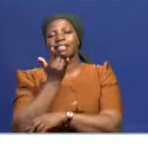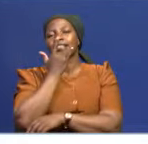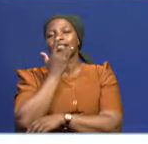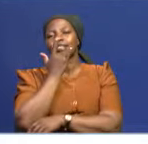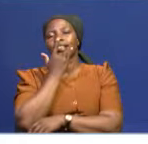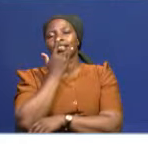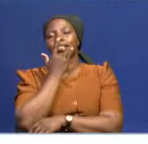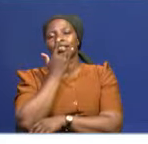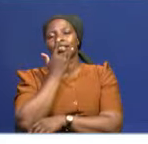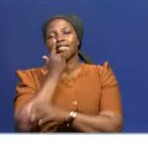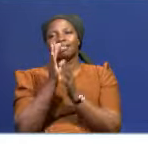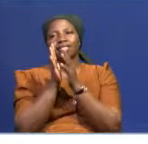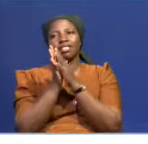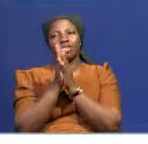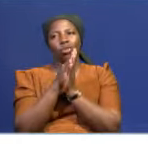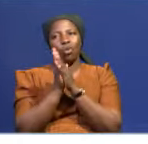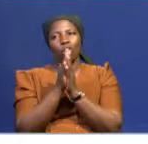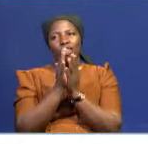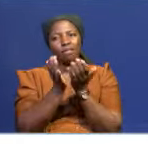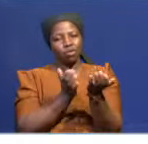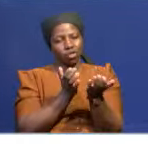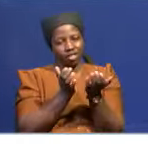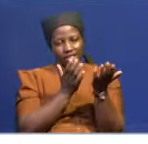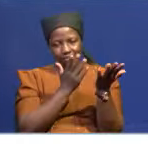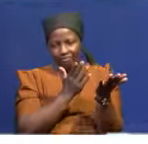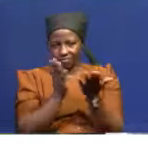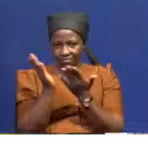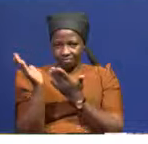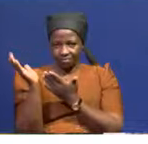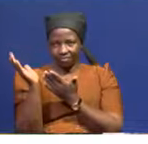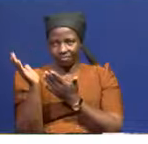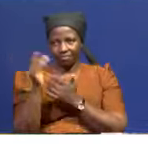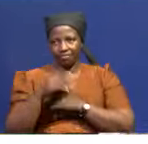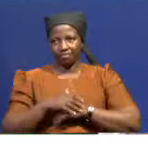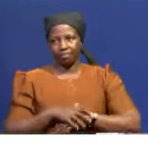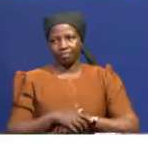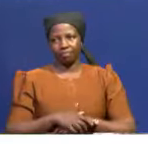hapa mkusanyiko wetu wa taarifa za biashara, mtazamaji.